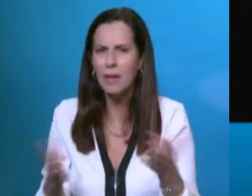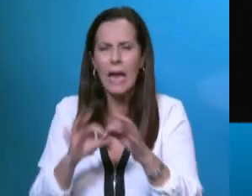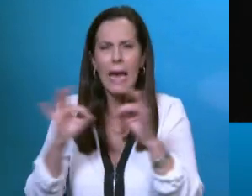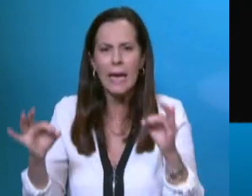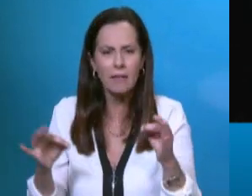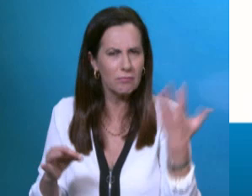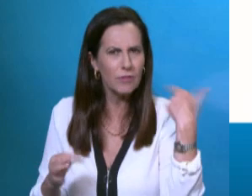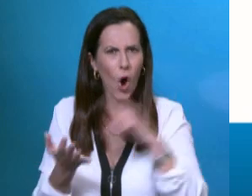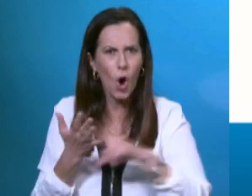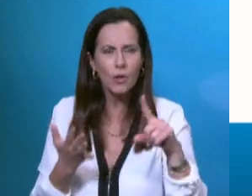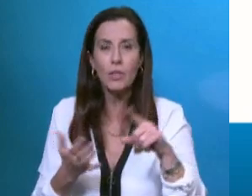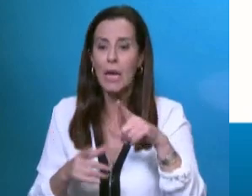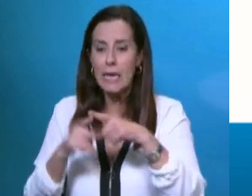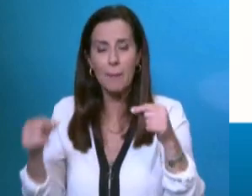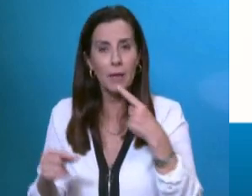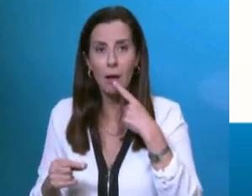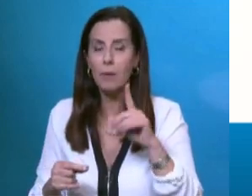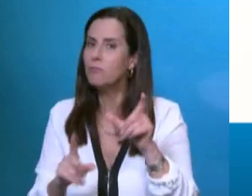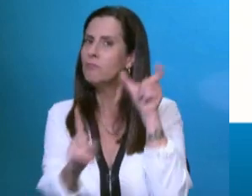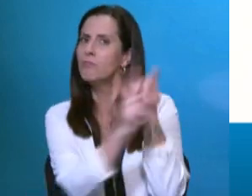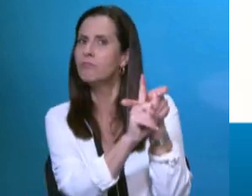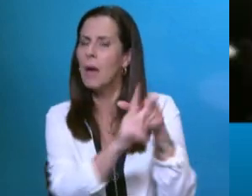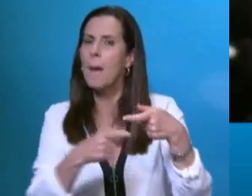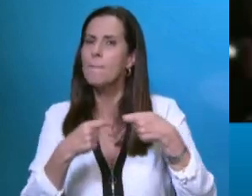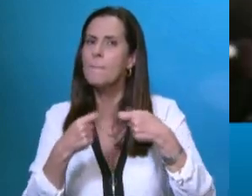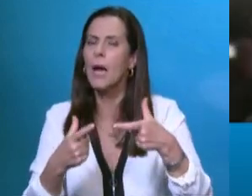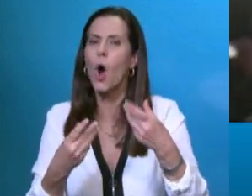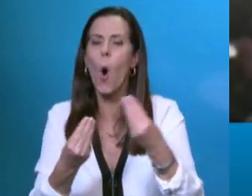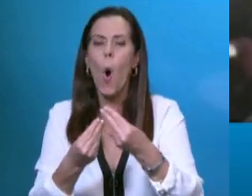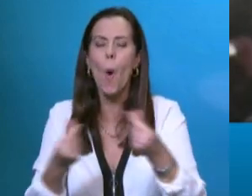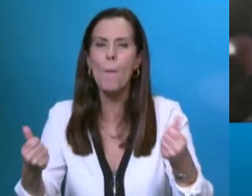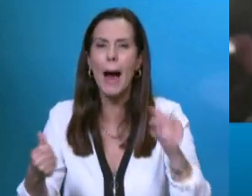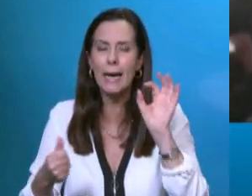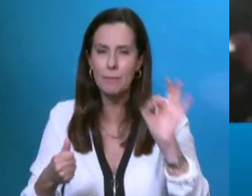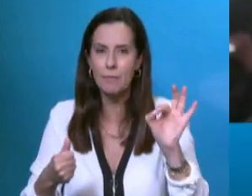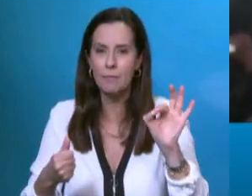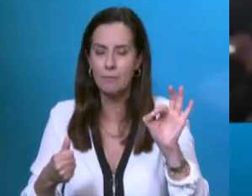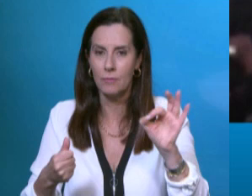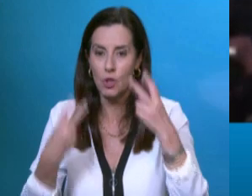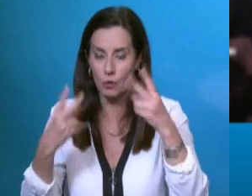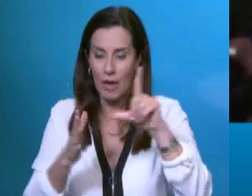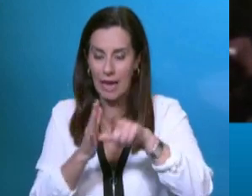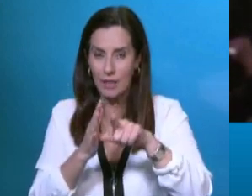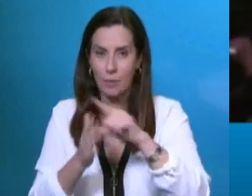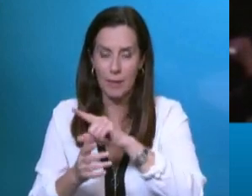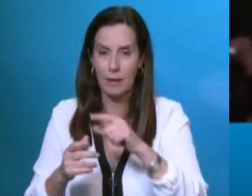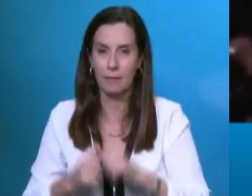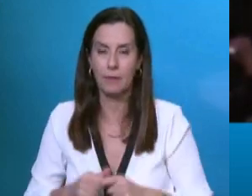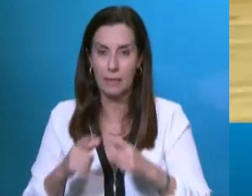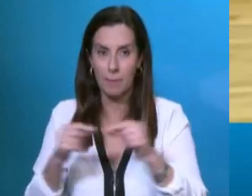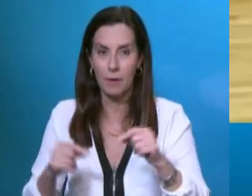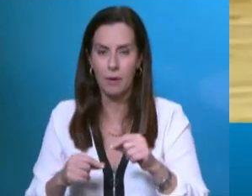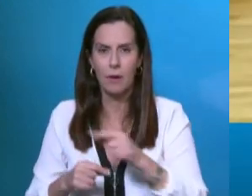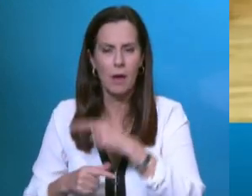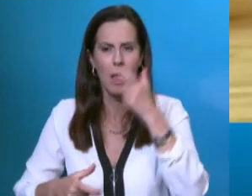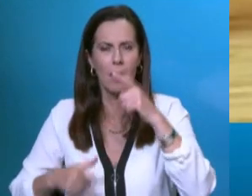אז הכריזה יפן כי תטיל מגבלות על מכירת כימיקלים שחיוניים מאוד לענקיות הטכנולוגיה בסאול. בטוקיו האשימו את הקוריאנים